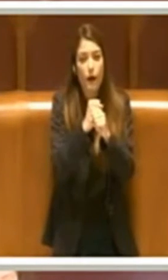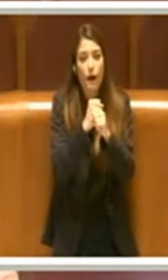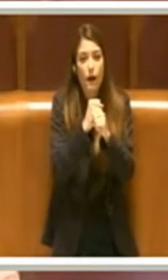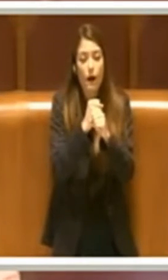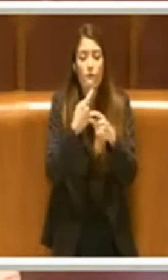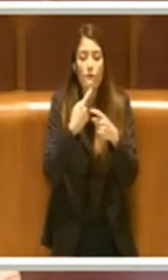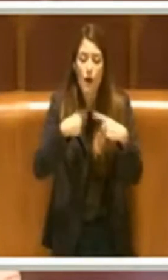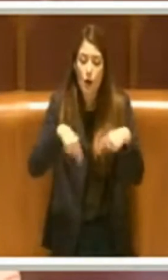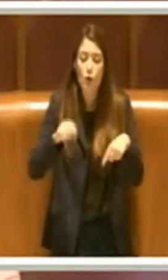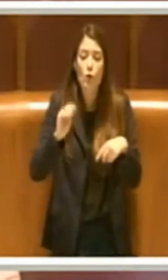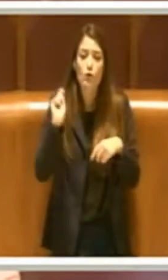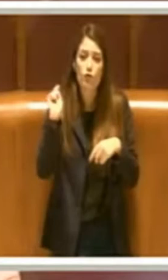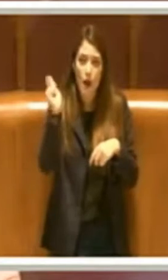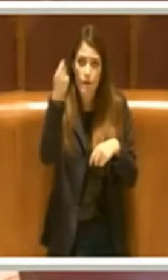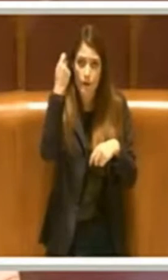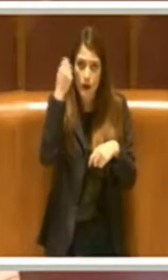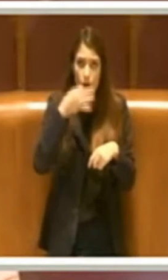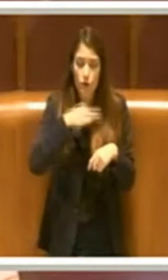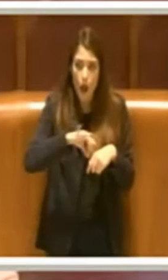faremo.